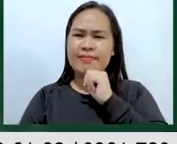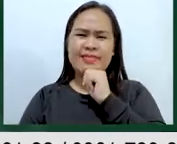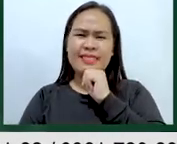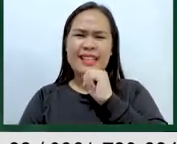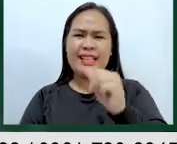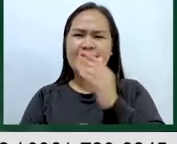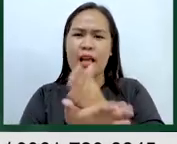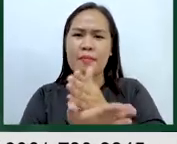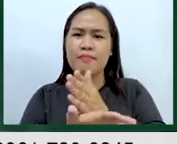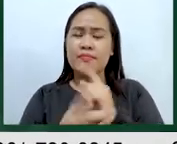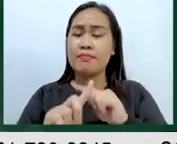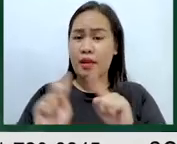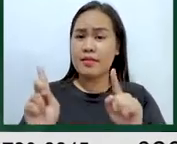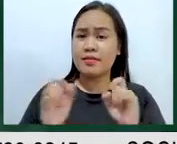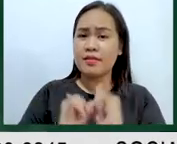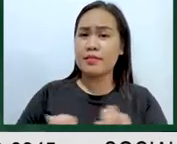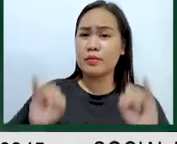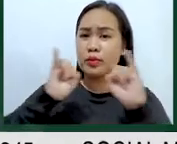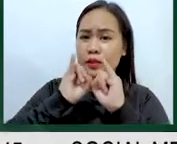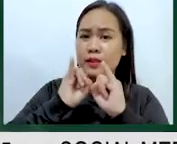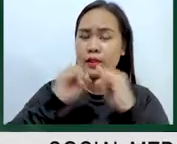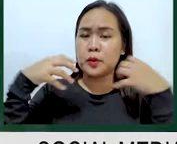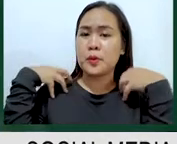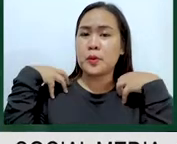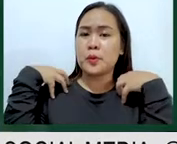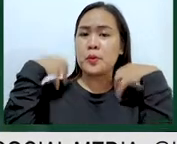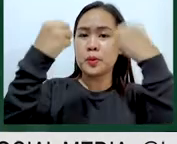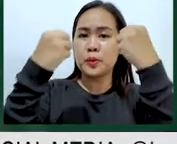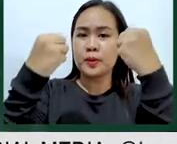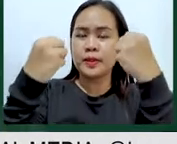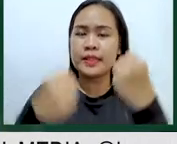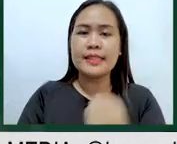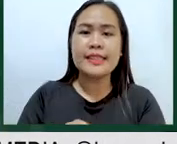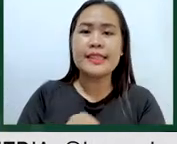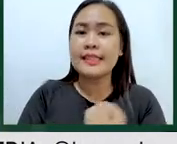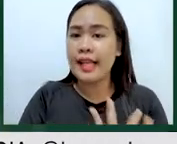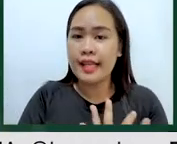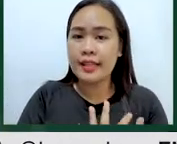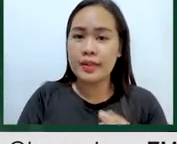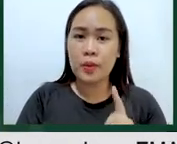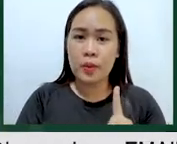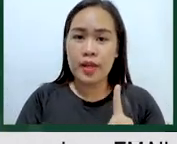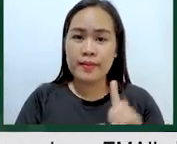182. Okay, 182. So, talagang tumataas po, nadadagdagan po. Hindi na ho natin